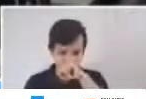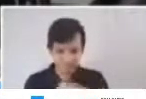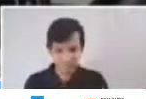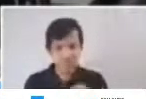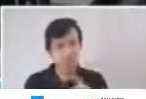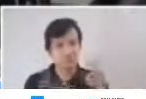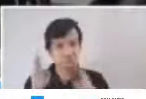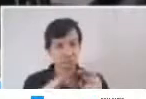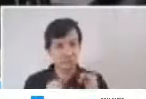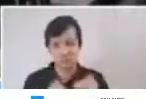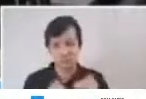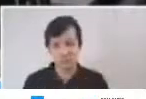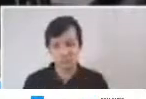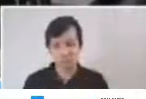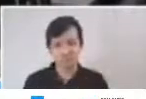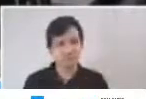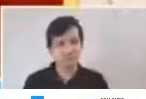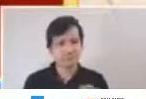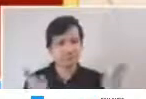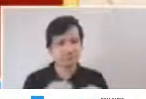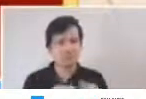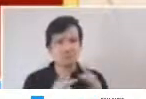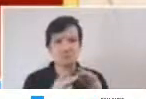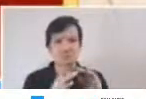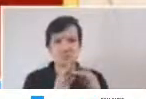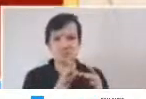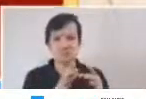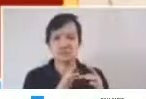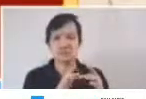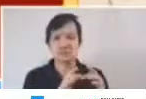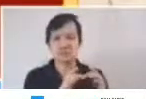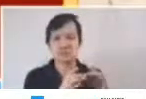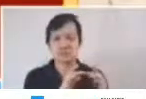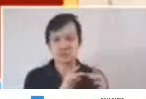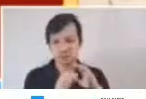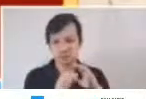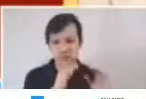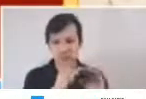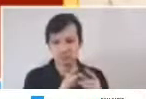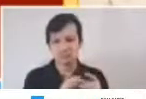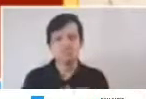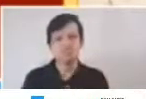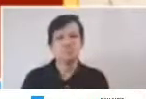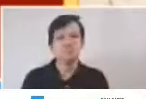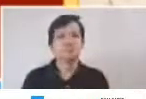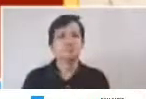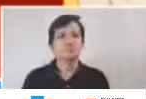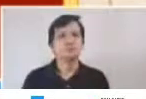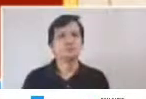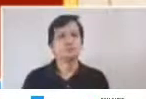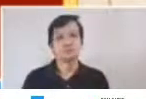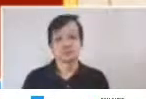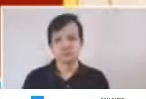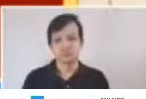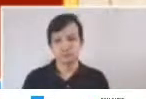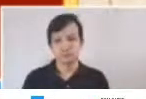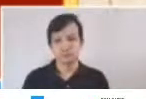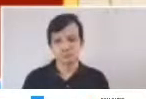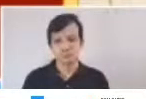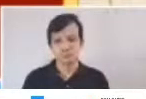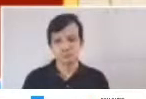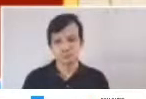Alright, yung unang operasyon po natin sa unang araw ng GCQ, ito po yung kahapon June 1, yung ating Manila San